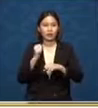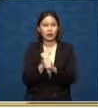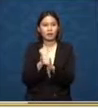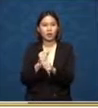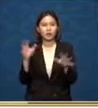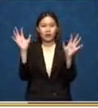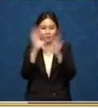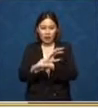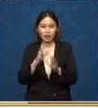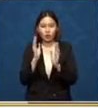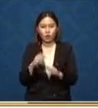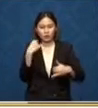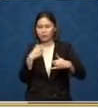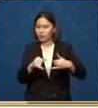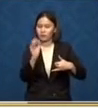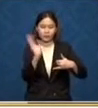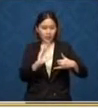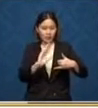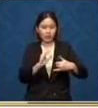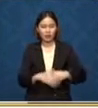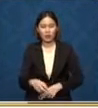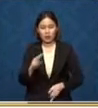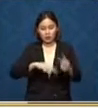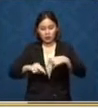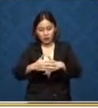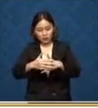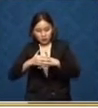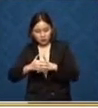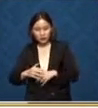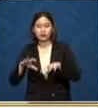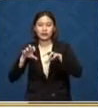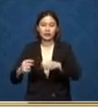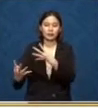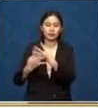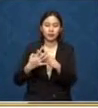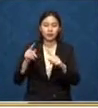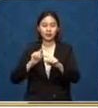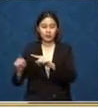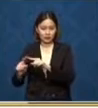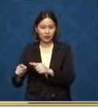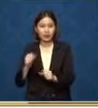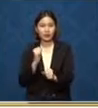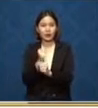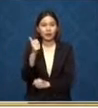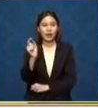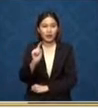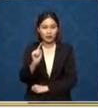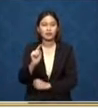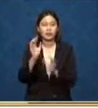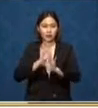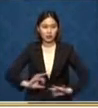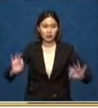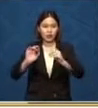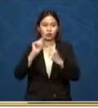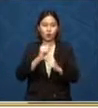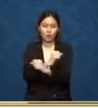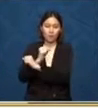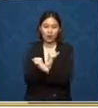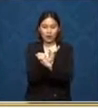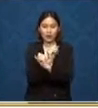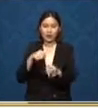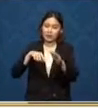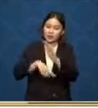เสมือนเป็นผู้กระทำความผิดมิได้การควบคุมตัวหรือคุมขังผู้ต้องหาหรือจำเลยกระทำได้เพียงจำเป็นเพื่อป้องกันมิ